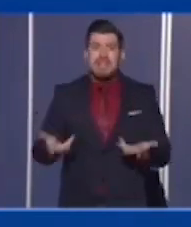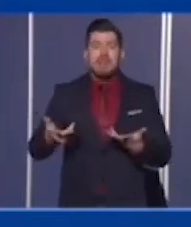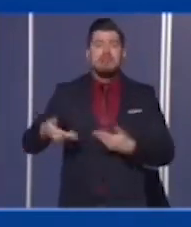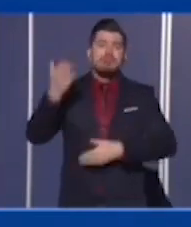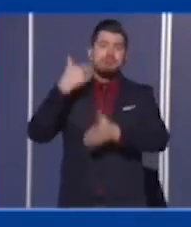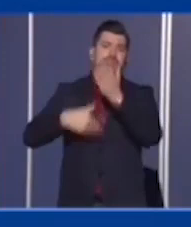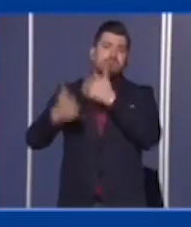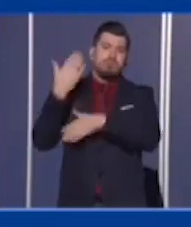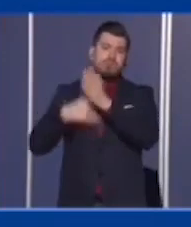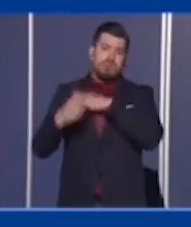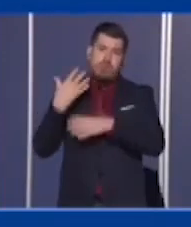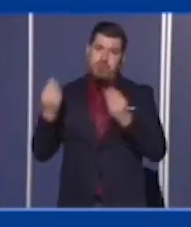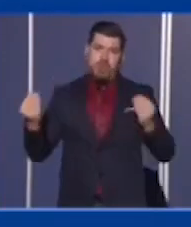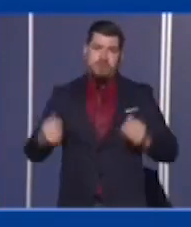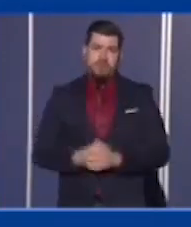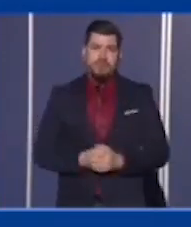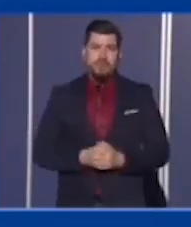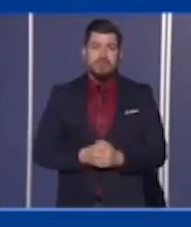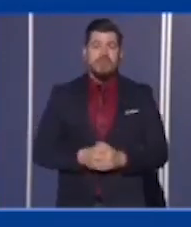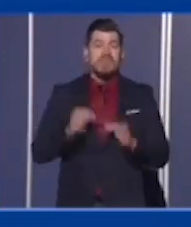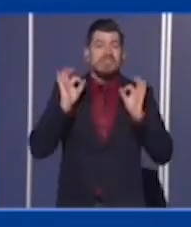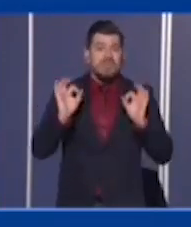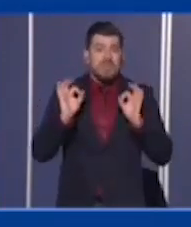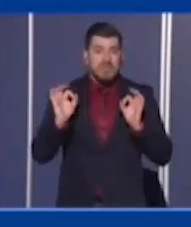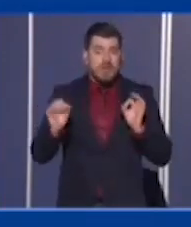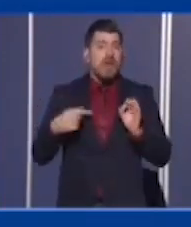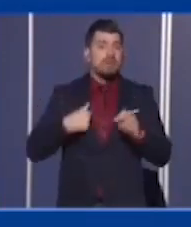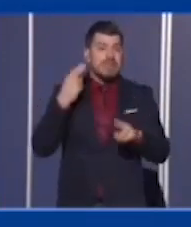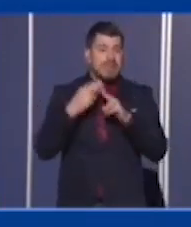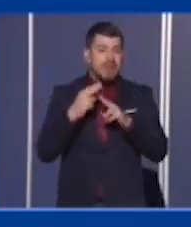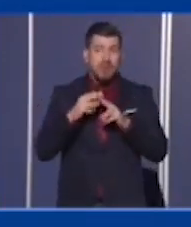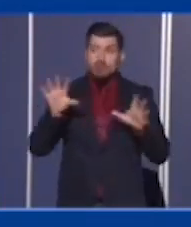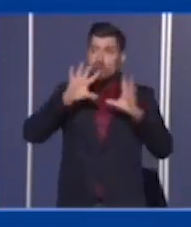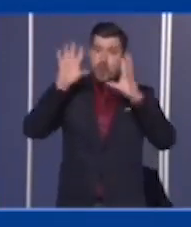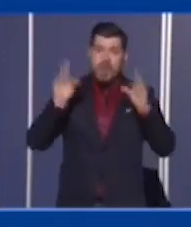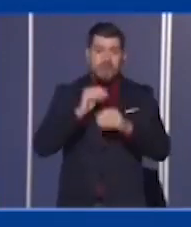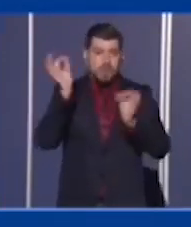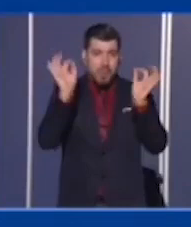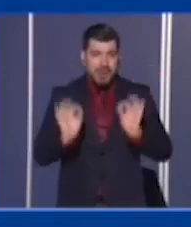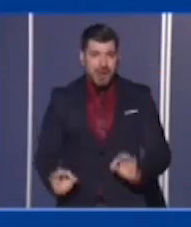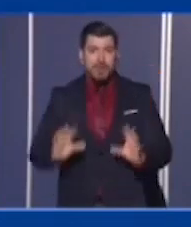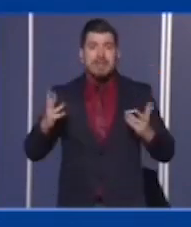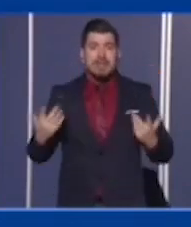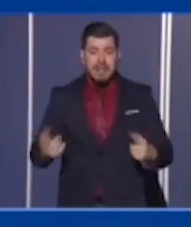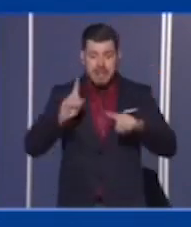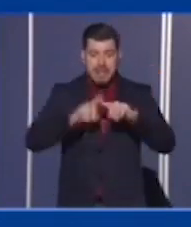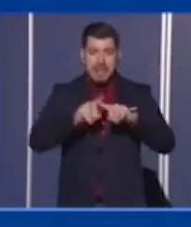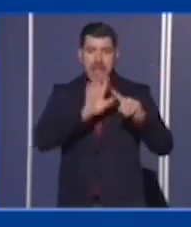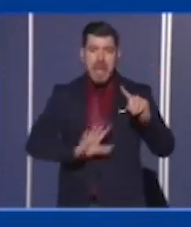παρασάγκας. Ενδιαφέρουσα αντίφαση σε όλη αυτή την εικόνα που περιγράφω είναι ότι η χώρα μας διαθέτει